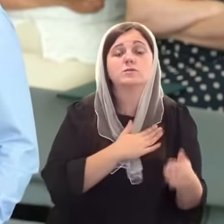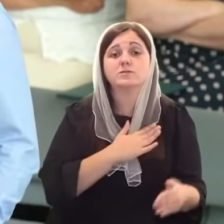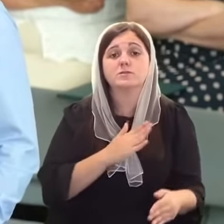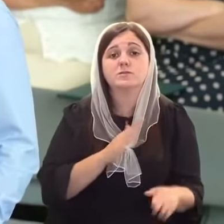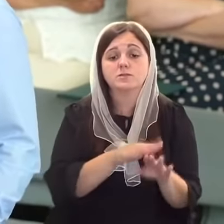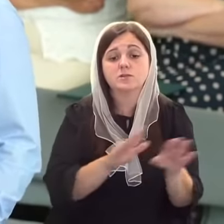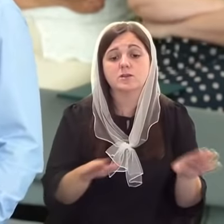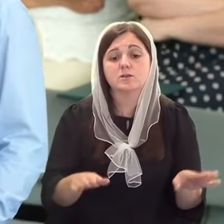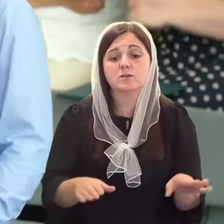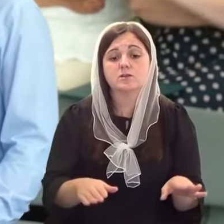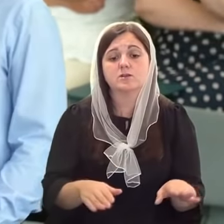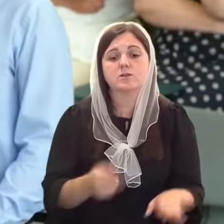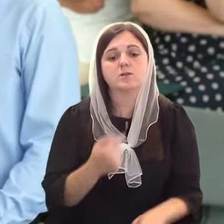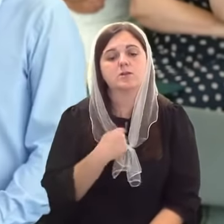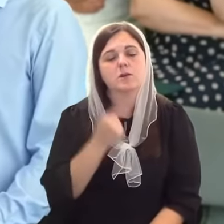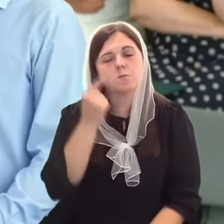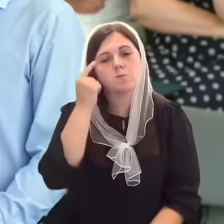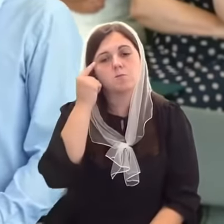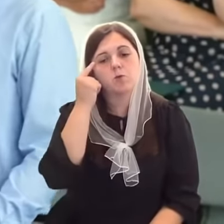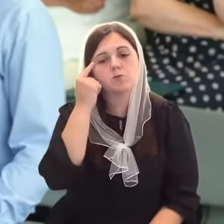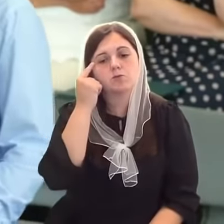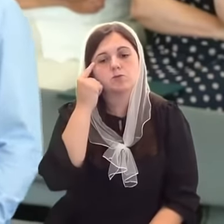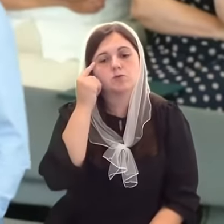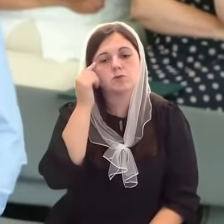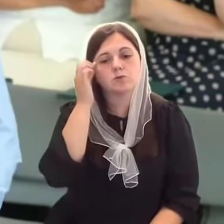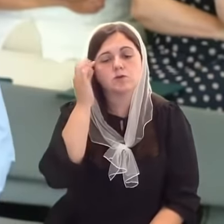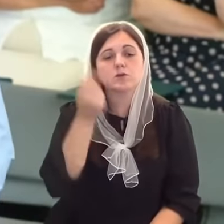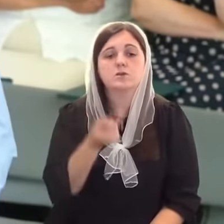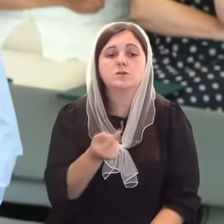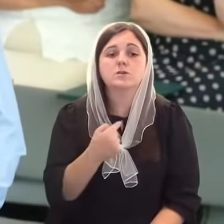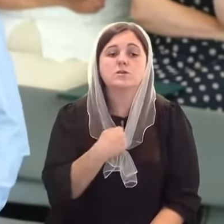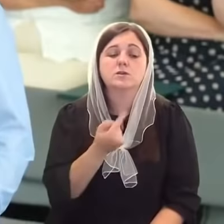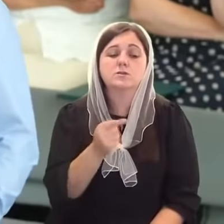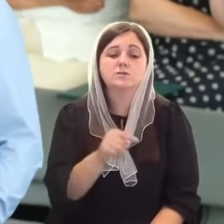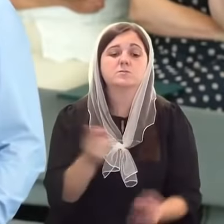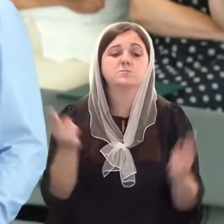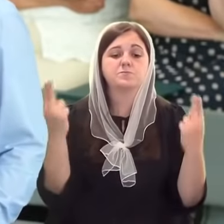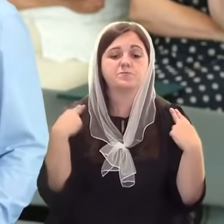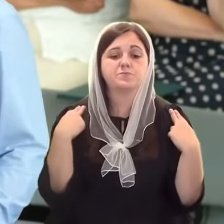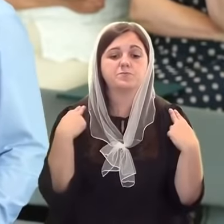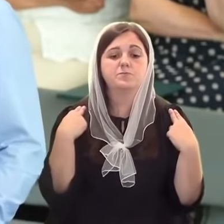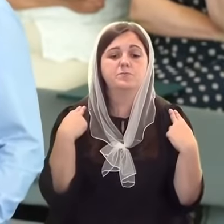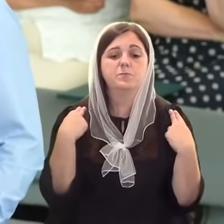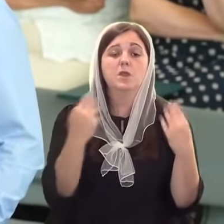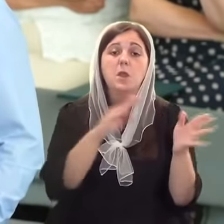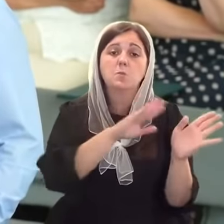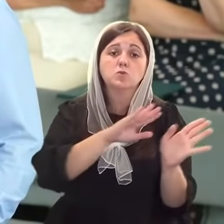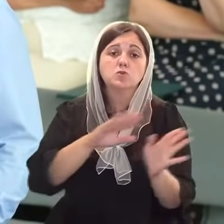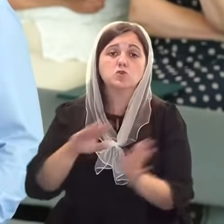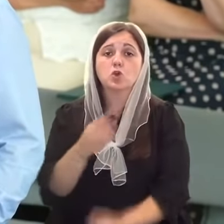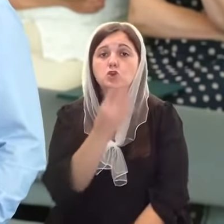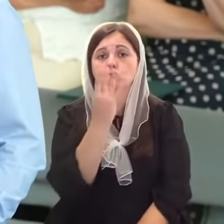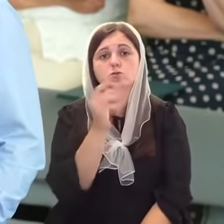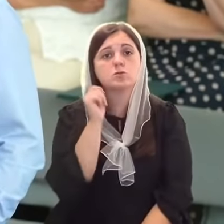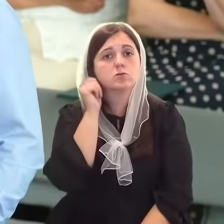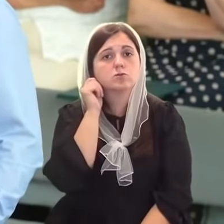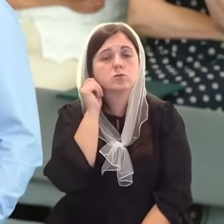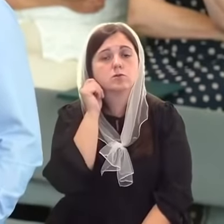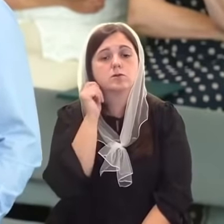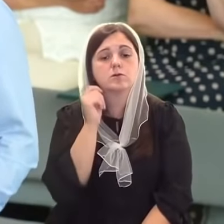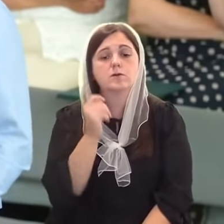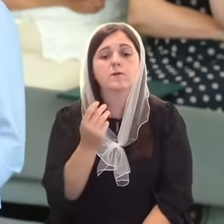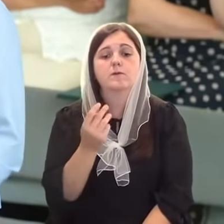рассказать. И я помню, что я с этим смирился. И прошло около 4 лет.